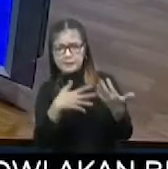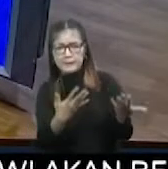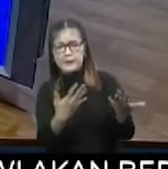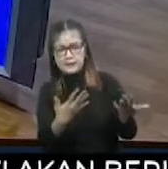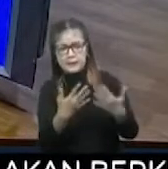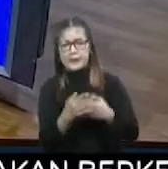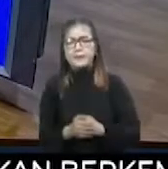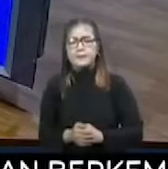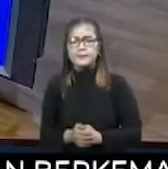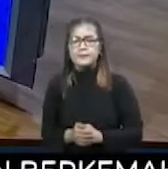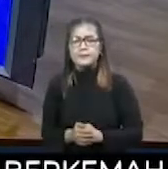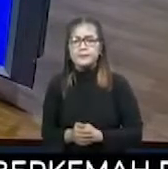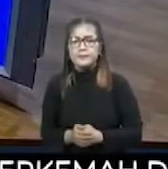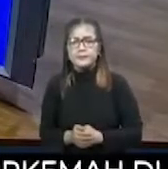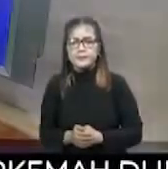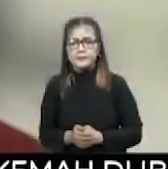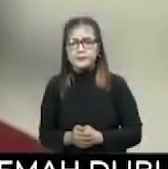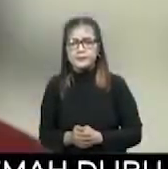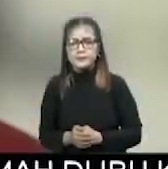Ya, memang di